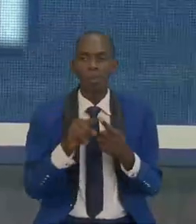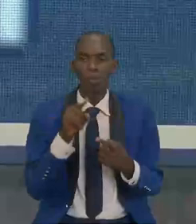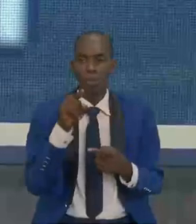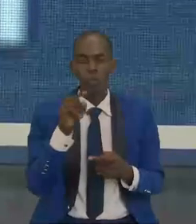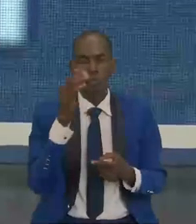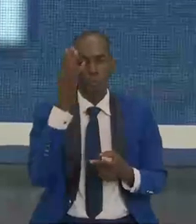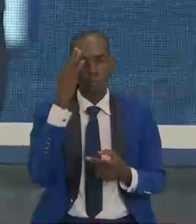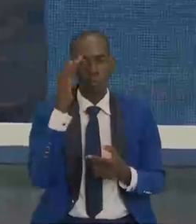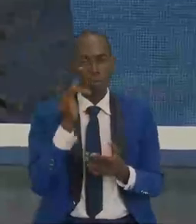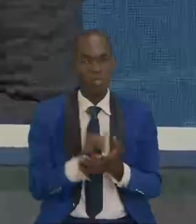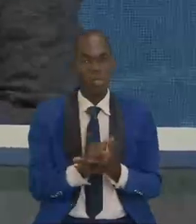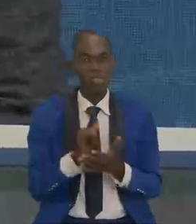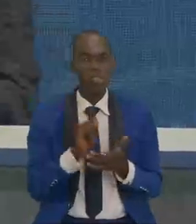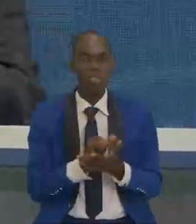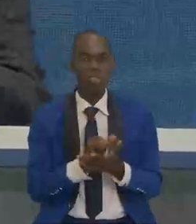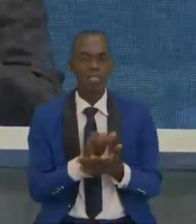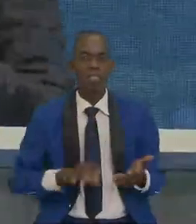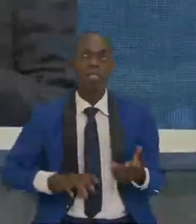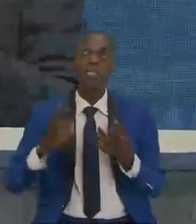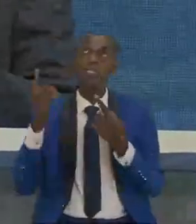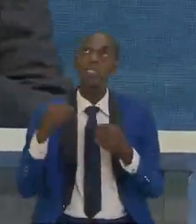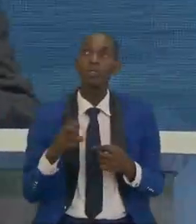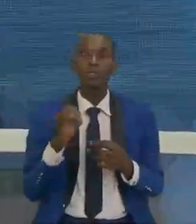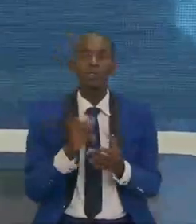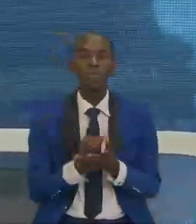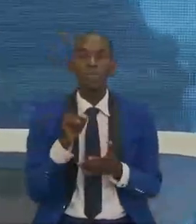lorsque tu sais que Christ est venu